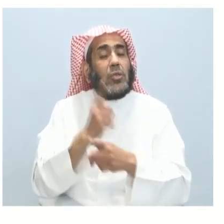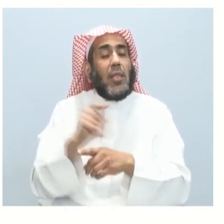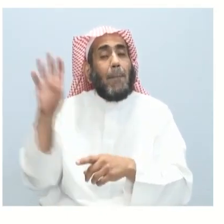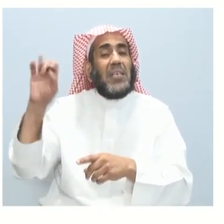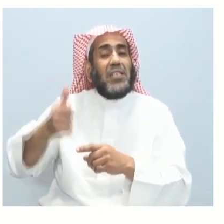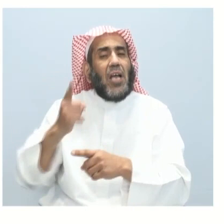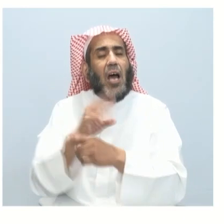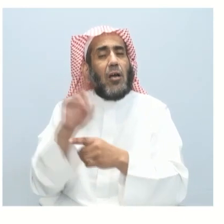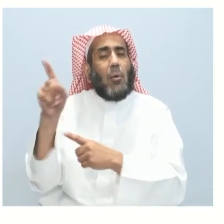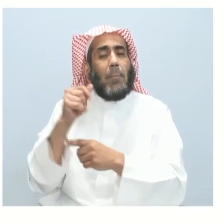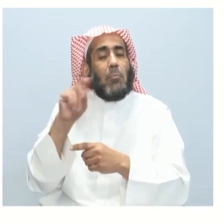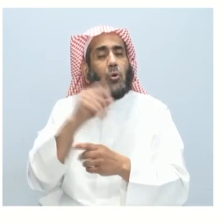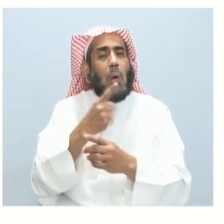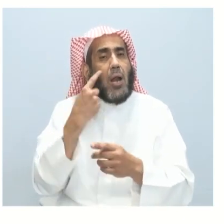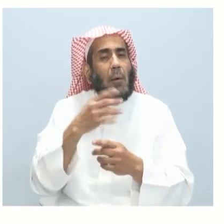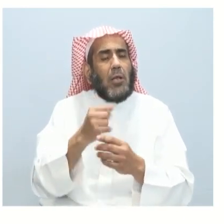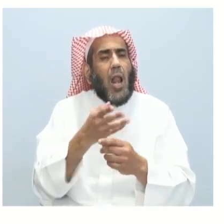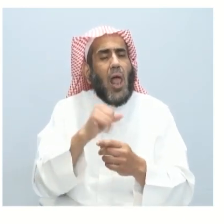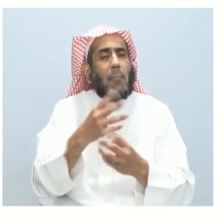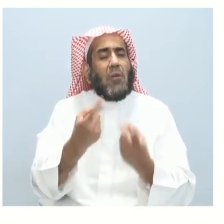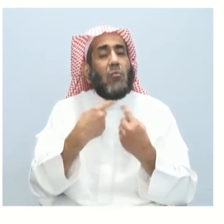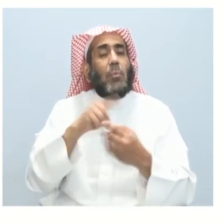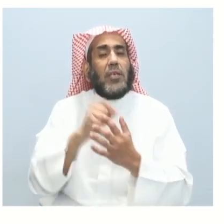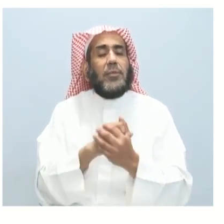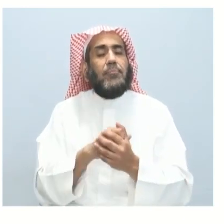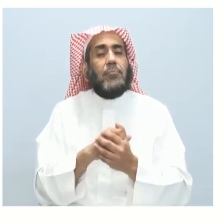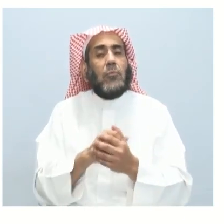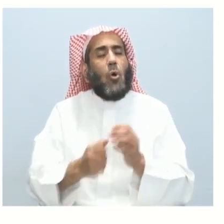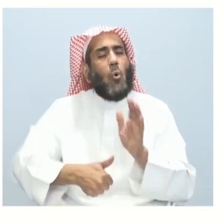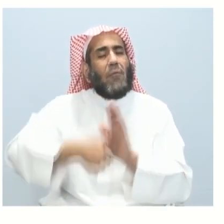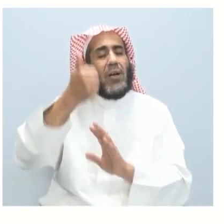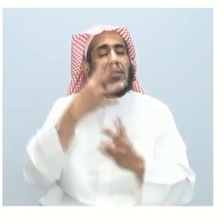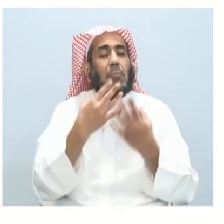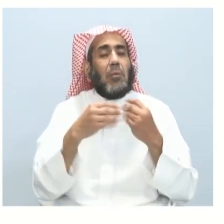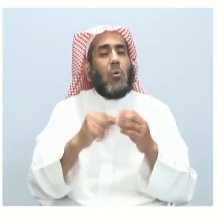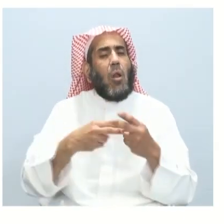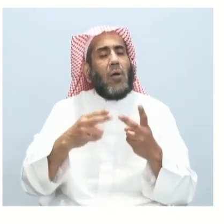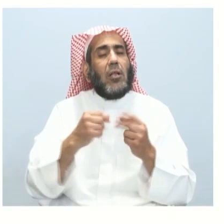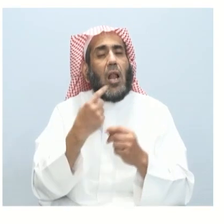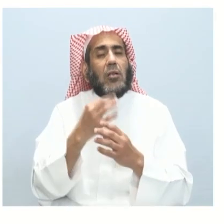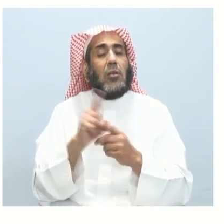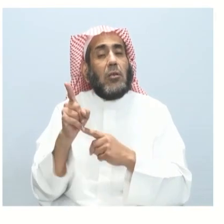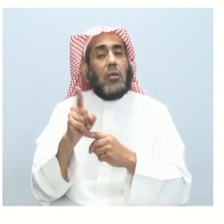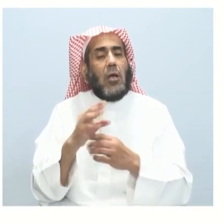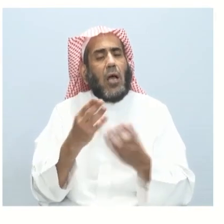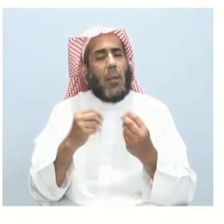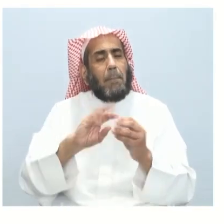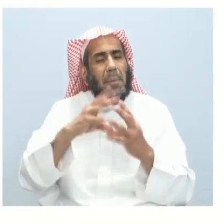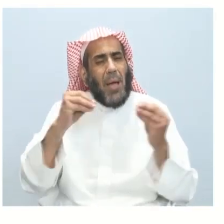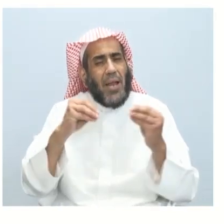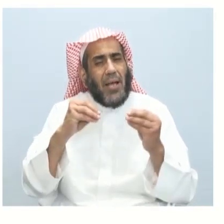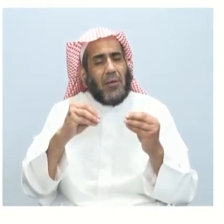بشار ابن برد الذي قال من راقب الناس لم يظفر بحاجته وفاز بالطيبات الفاتكه هنا يعني انه اتى